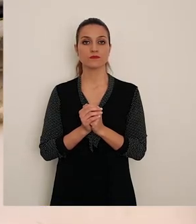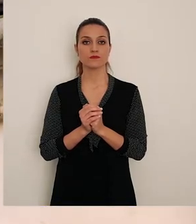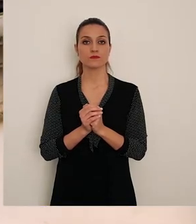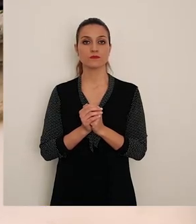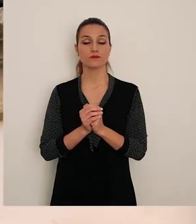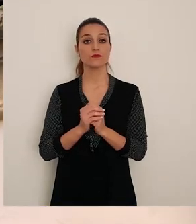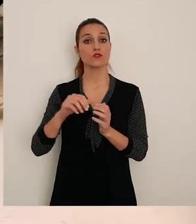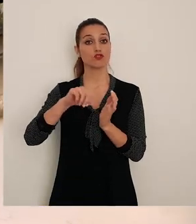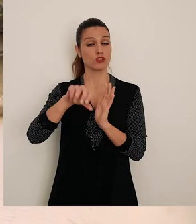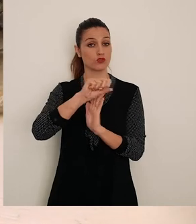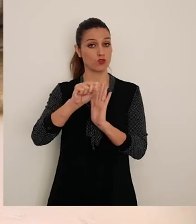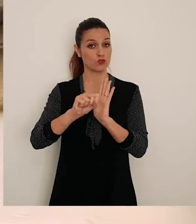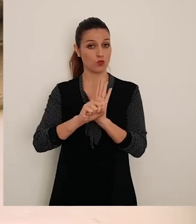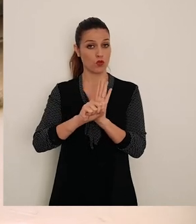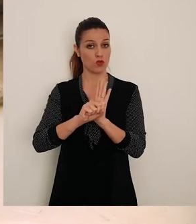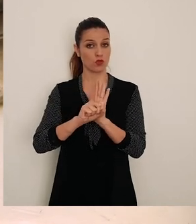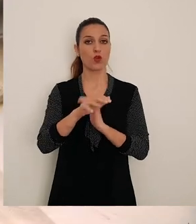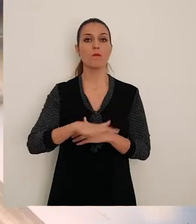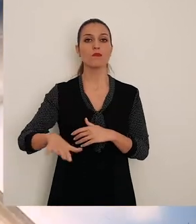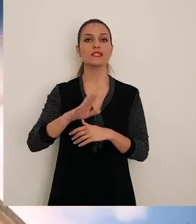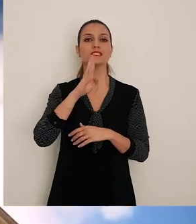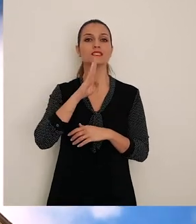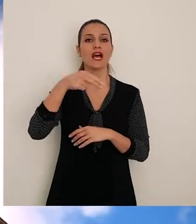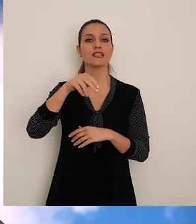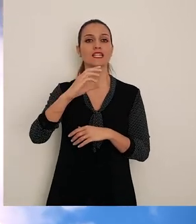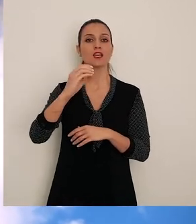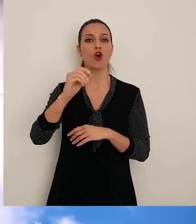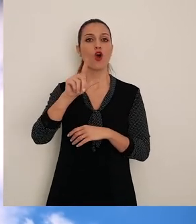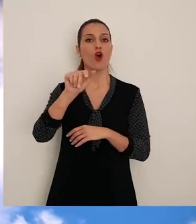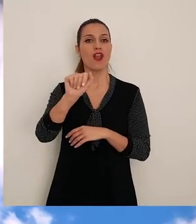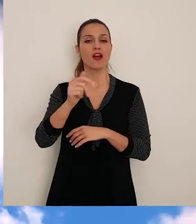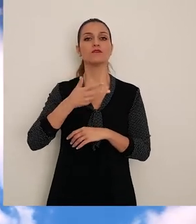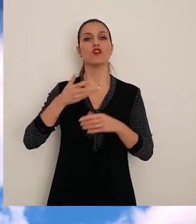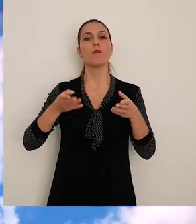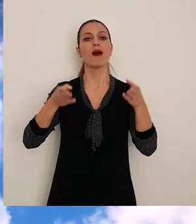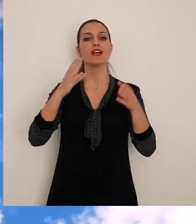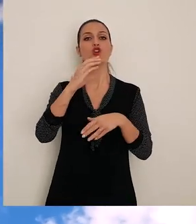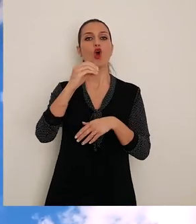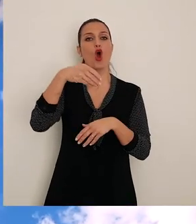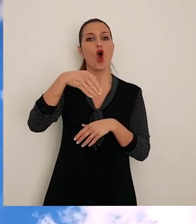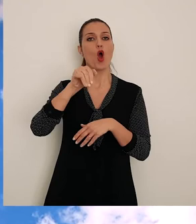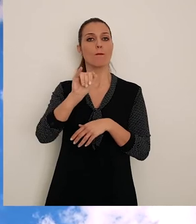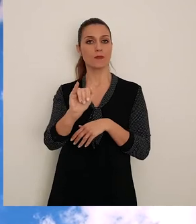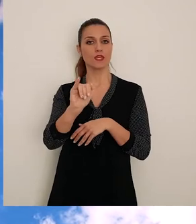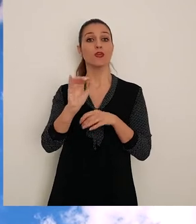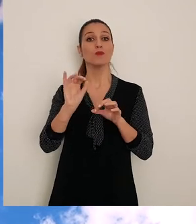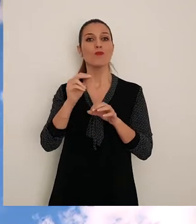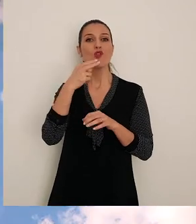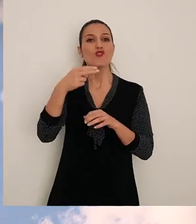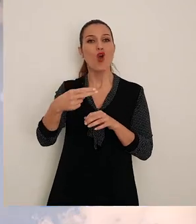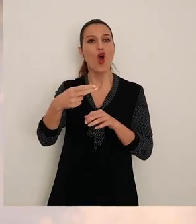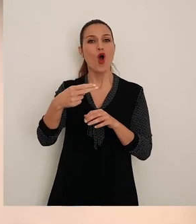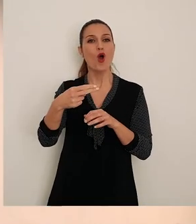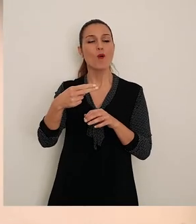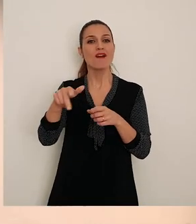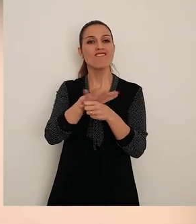Del centro storico, nella centralissima piazza San Nicola, si affaccia l'elegante Palazzo Comi, dimora dell'omonima famiglia ricordata